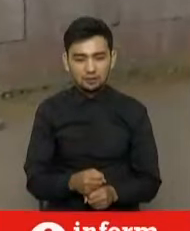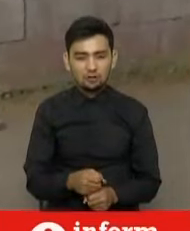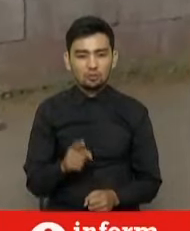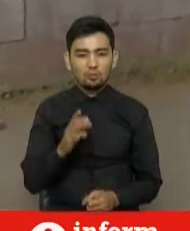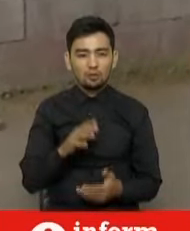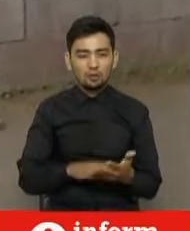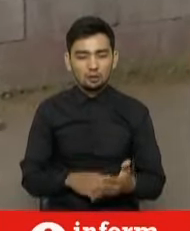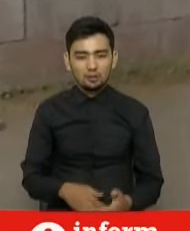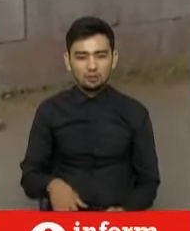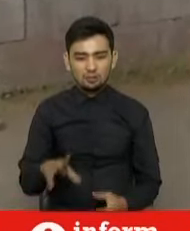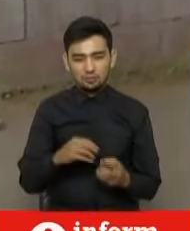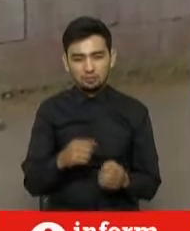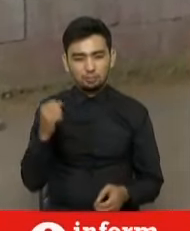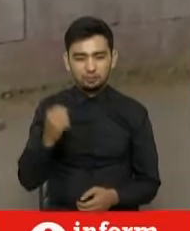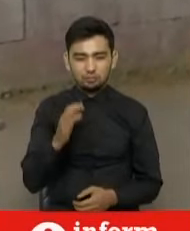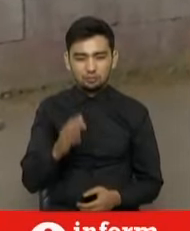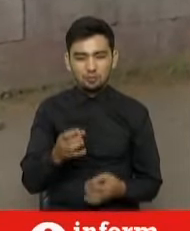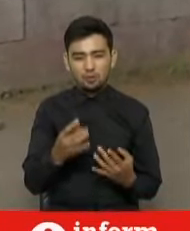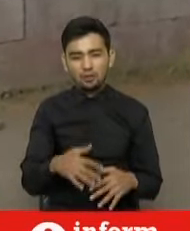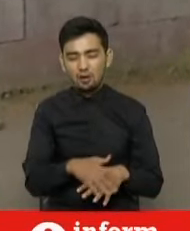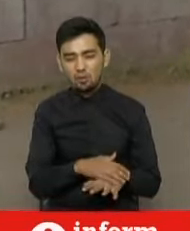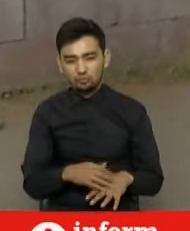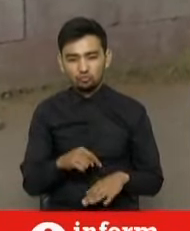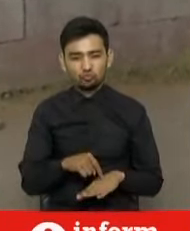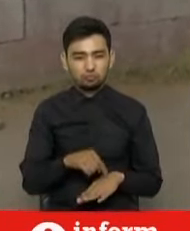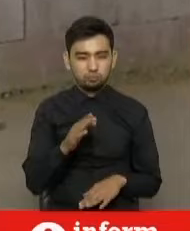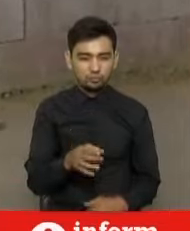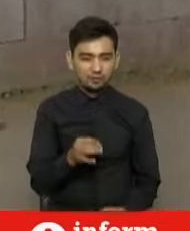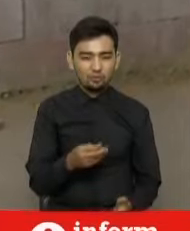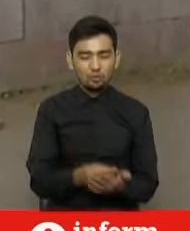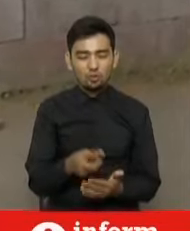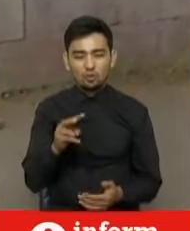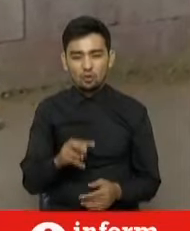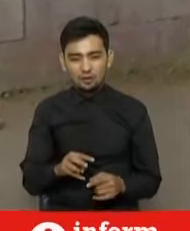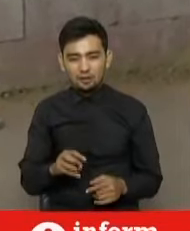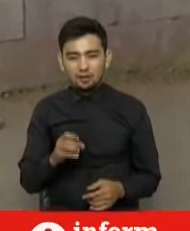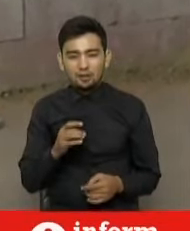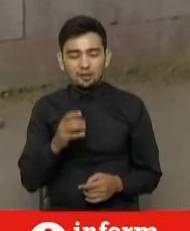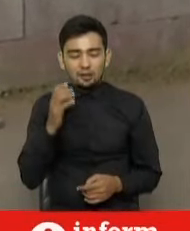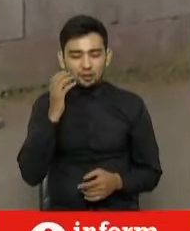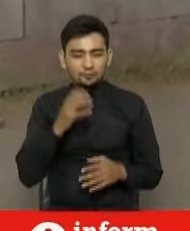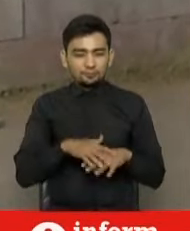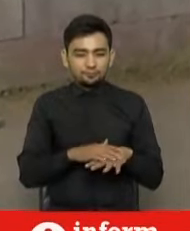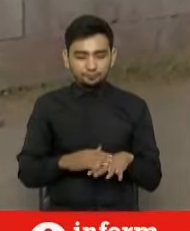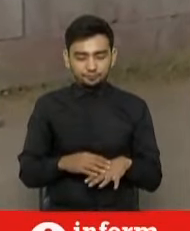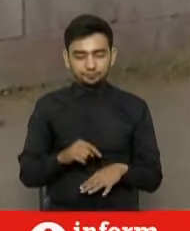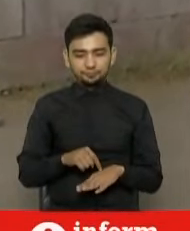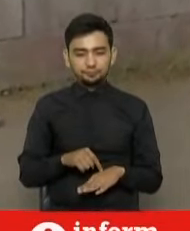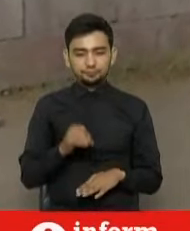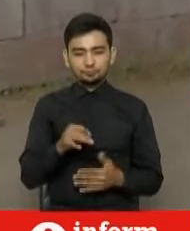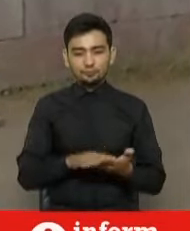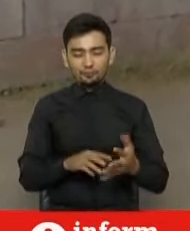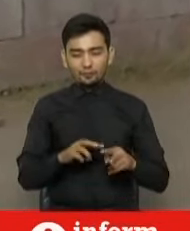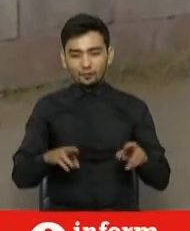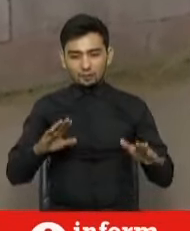Прежде всего, наверное, это ударит по простому населению. Доллардың күрт қымбаттауының кесірі әуелі қара халыққа тиетіні анық. Бұлай жалғаса берсе,